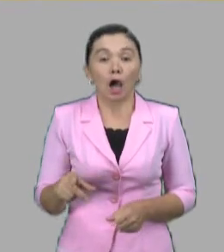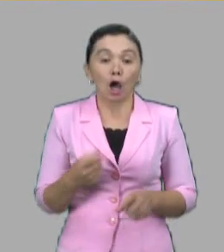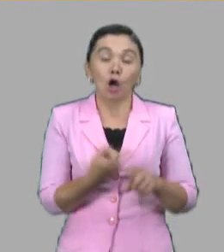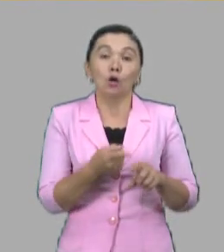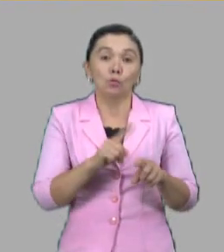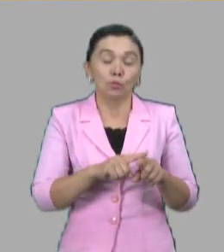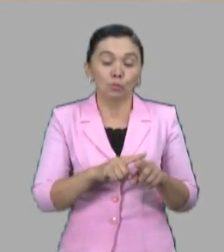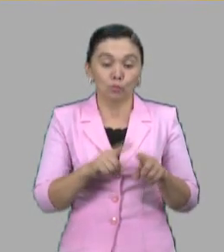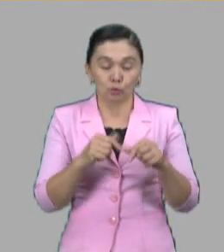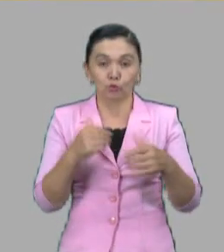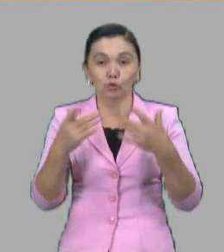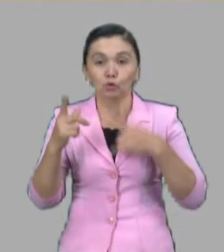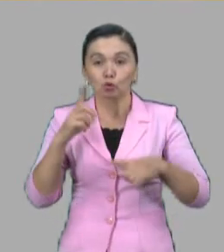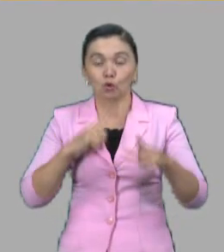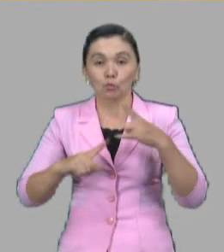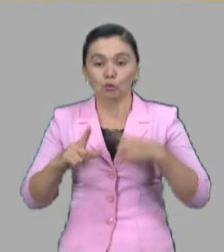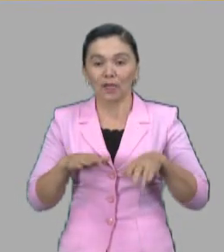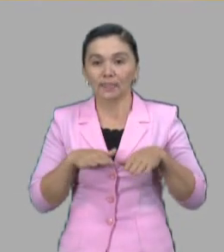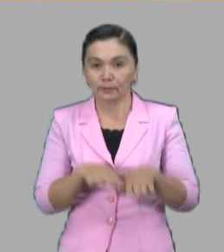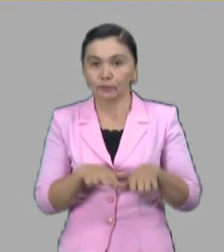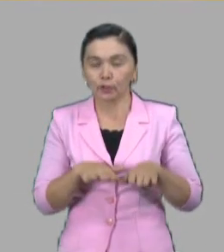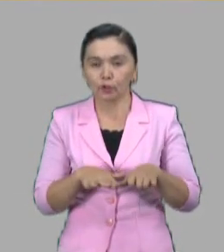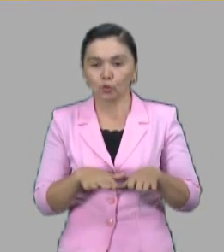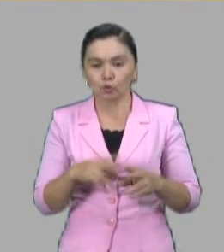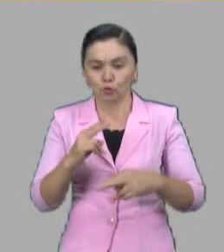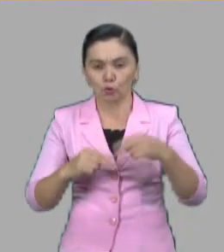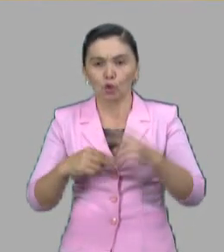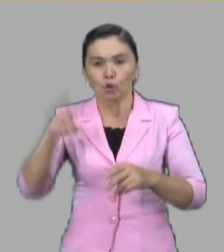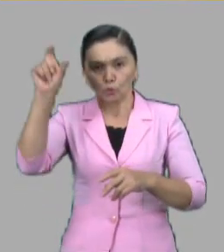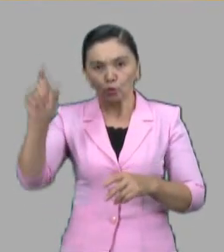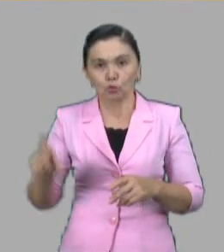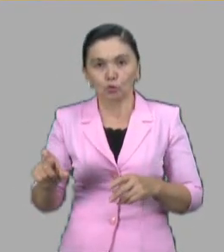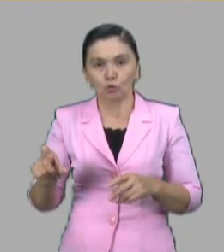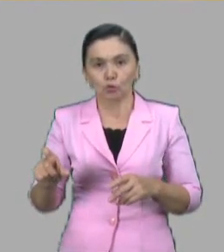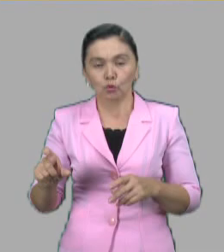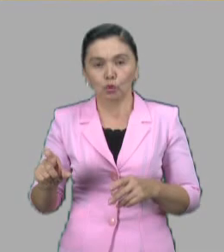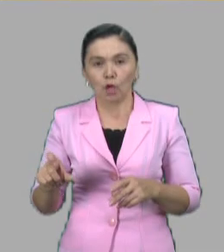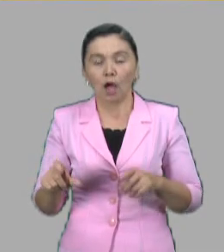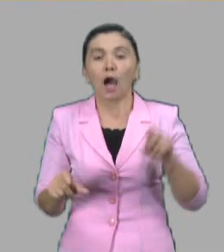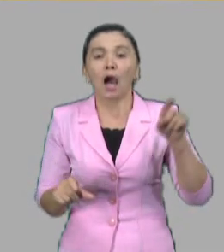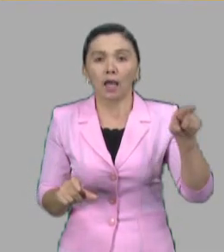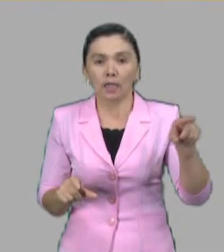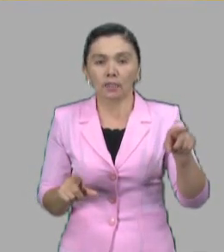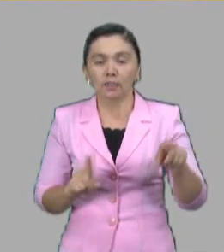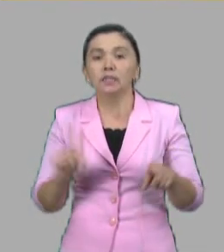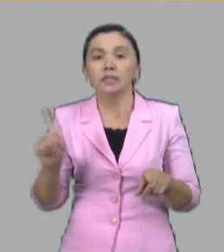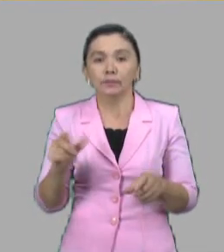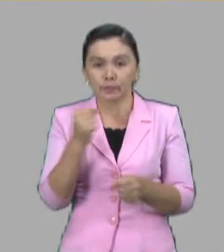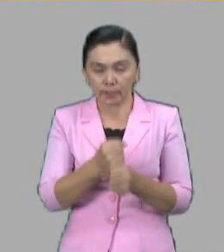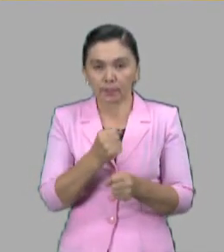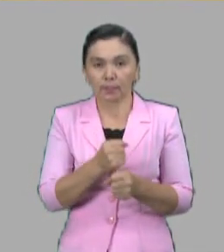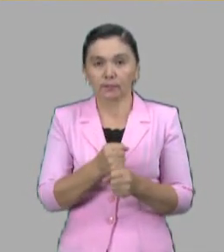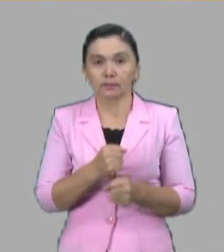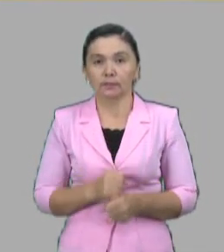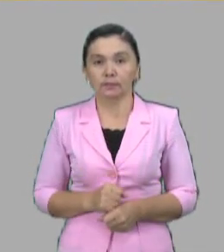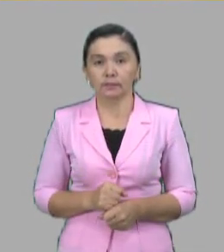А бул сүрөттө мугалим, тигүүчү, куруучу. Алар эмне